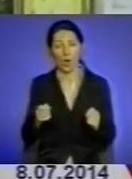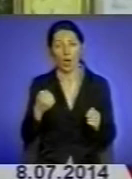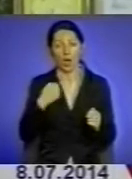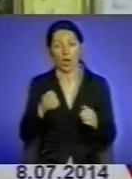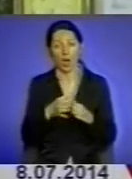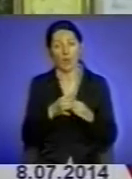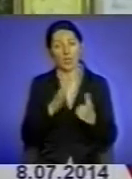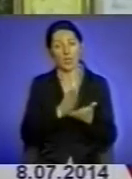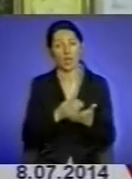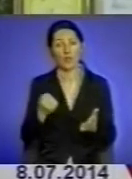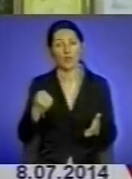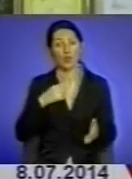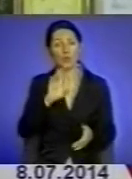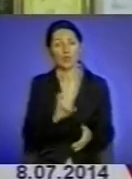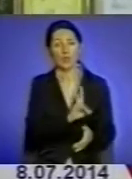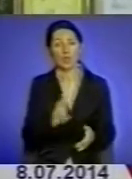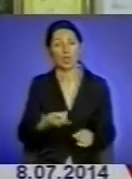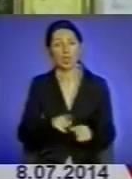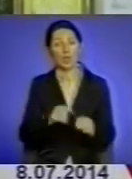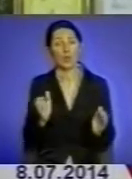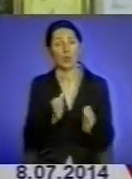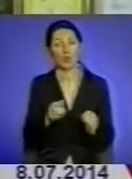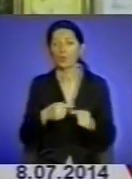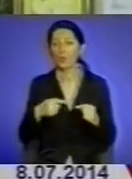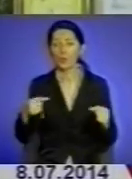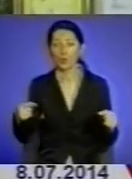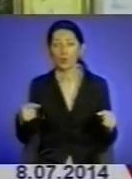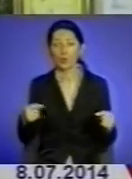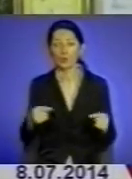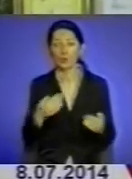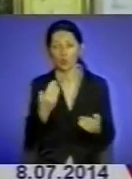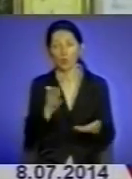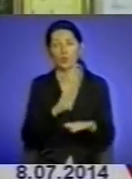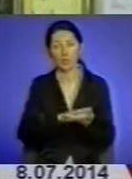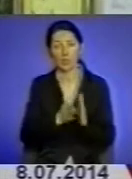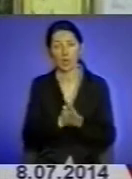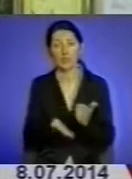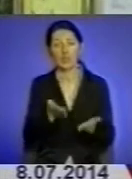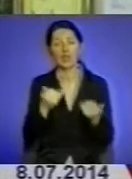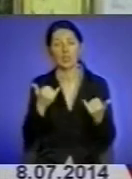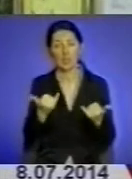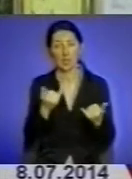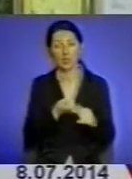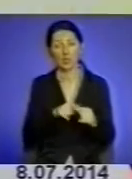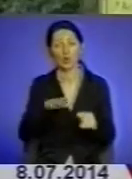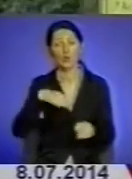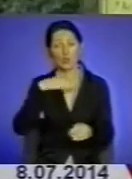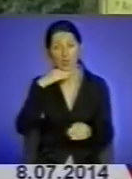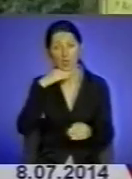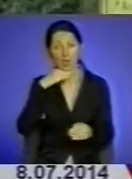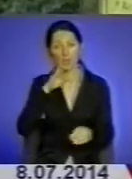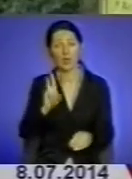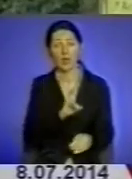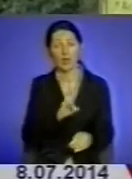котрий піклується. Ну, по-різному, так би мовити, воно складається, але наразі цього вистачає. Він